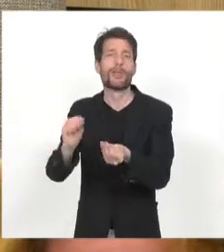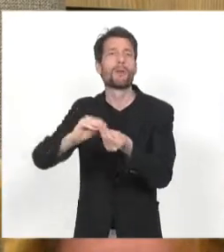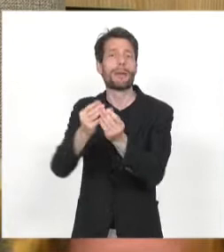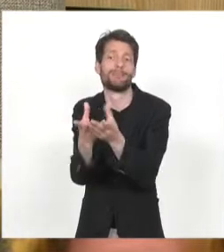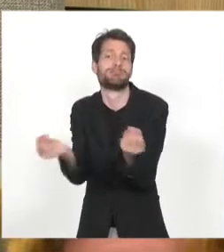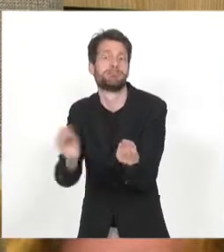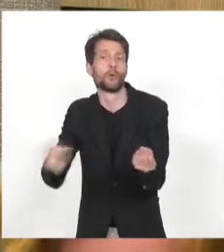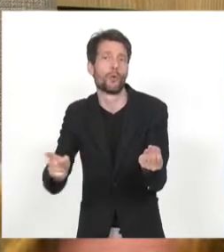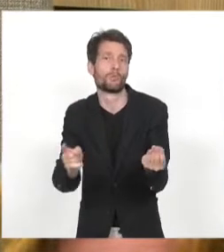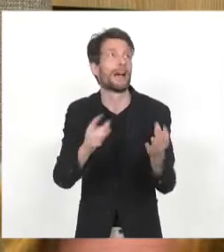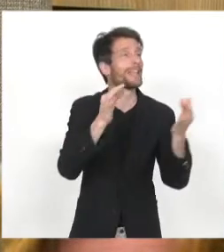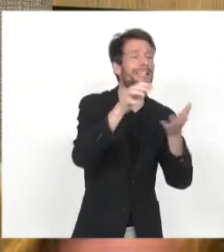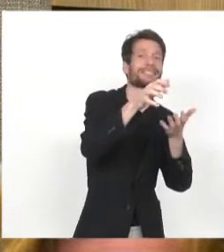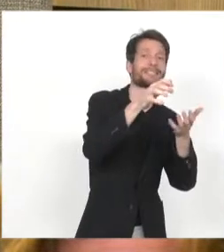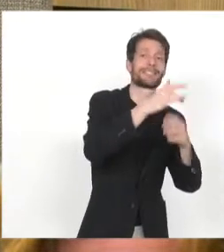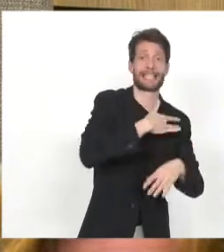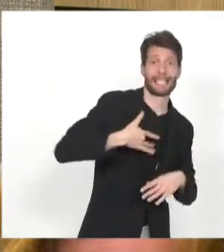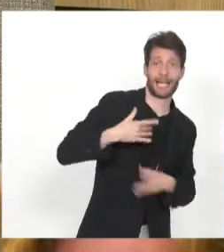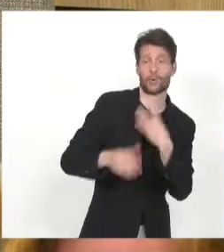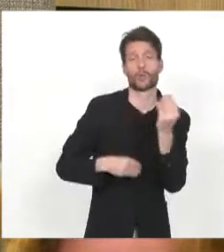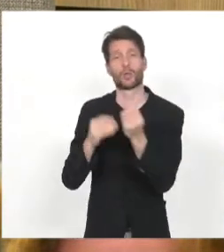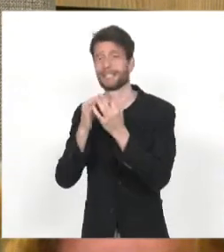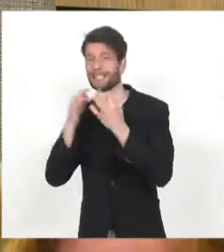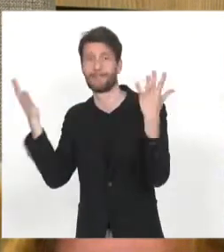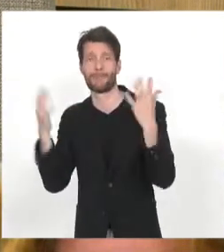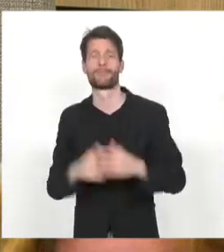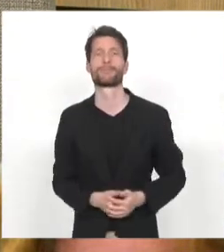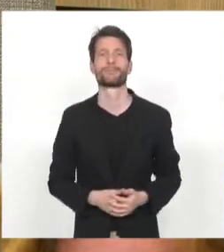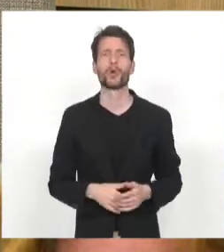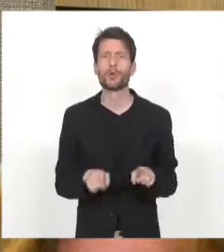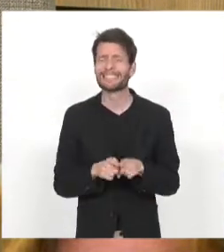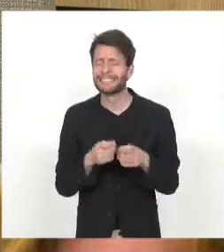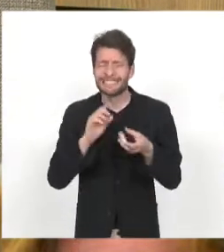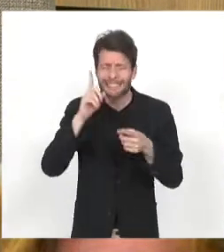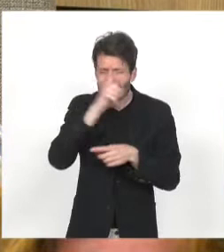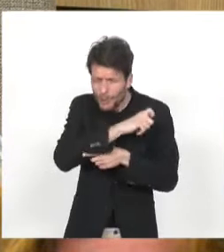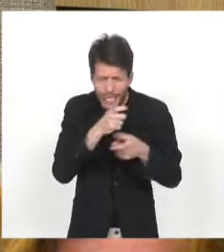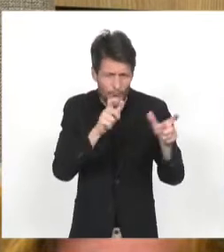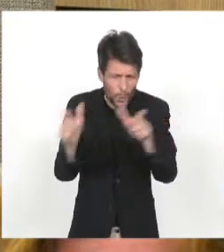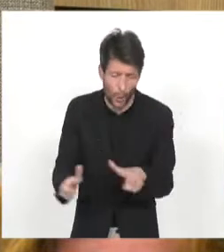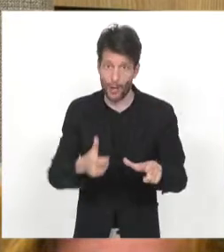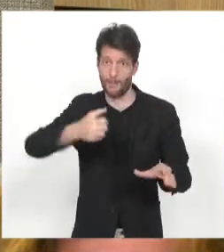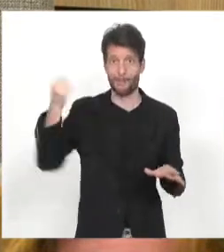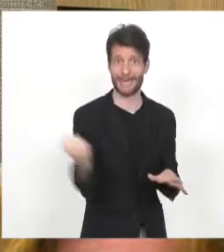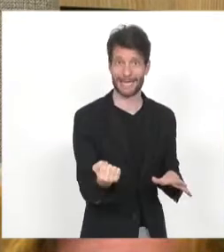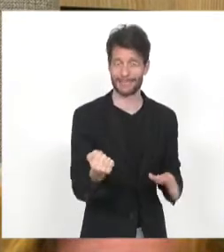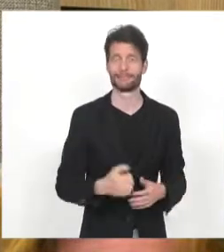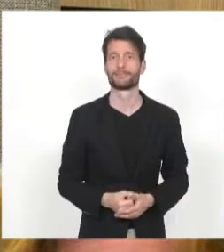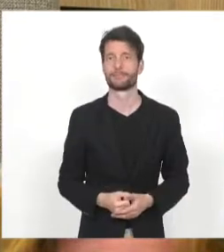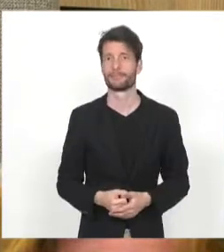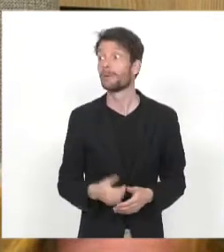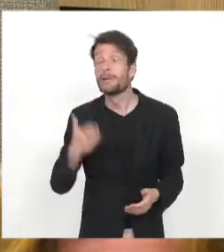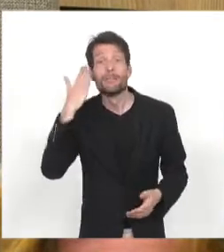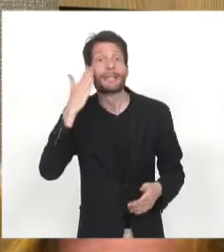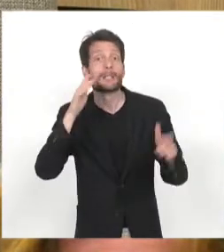soient sanitaires ou climatiques. C'est aussi accentuer d'autant les difficultés de contrôle du respect de la mesure. Or, sans contrôle